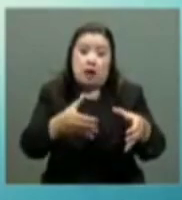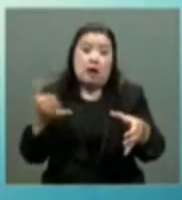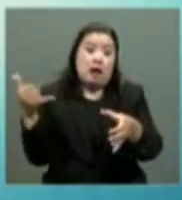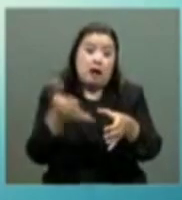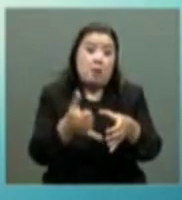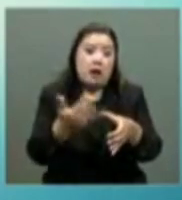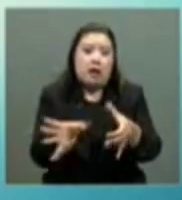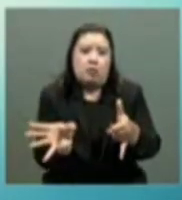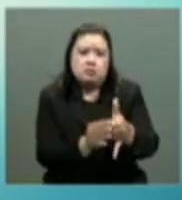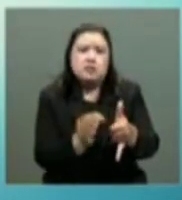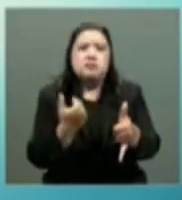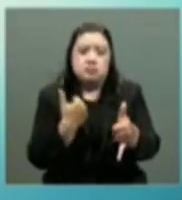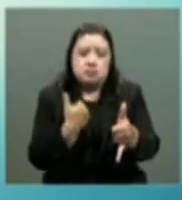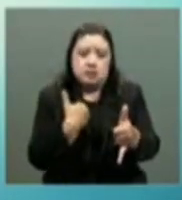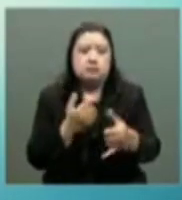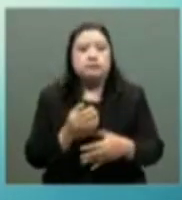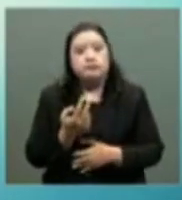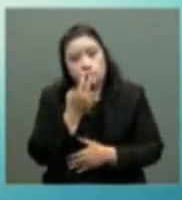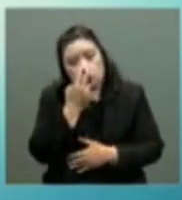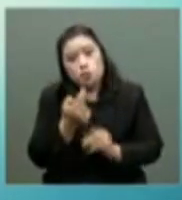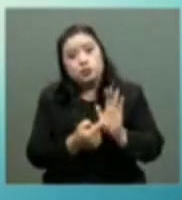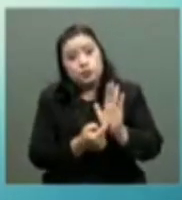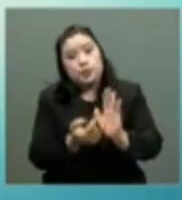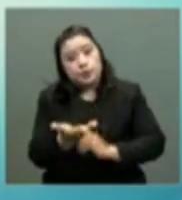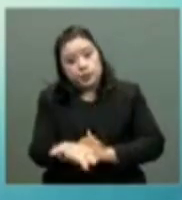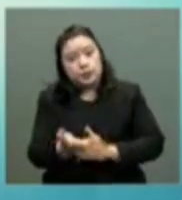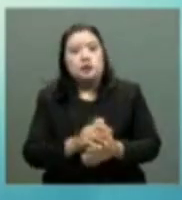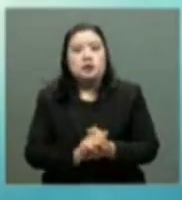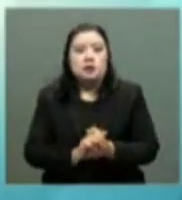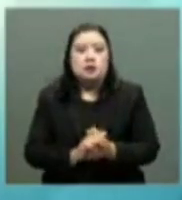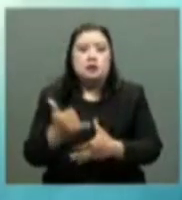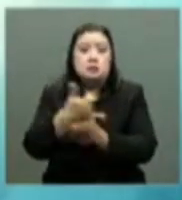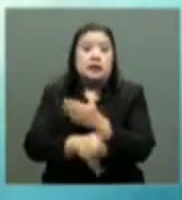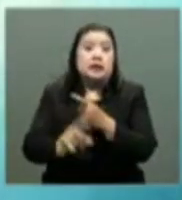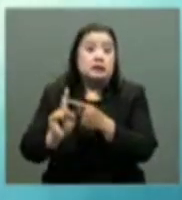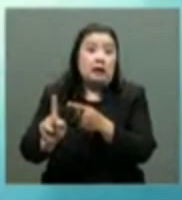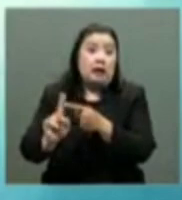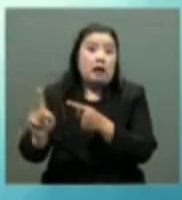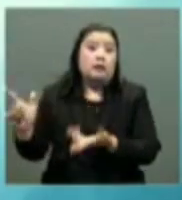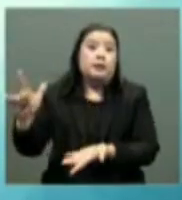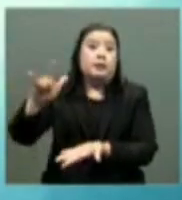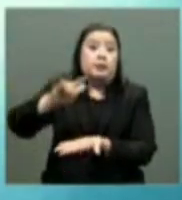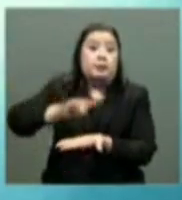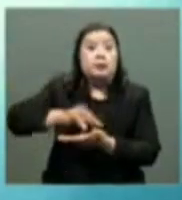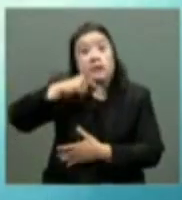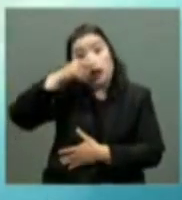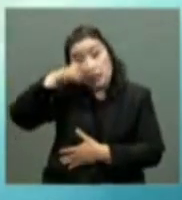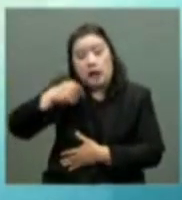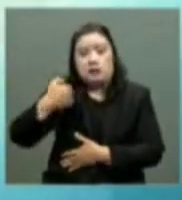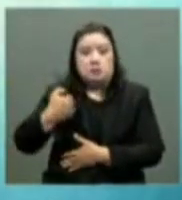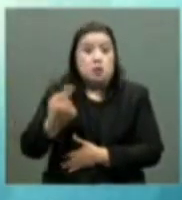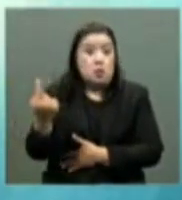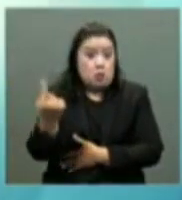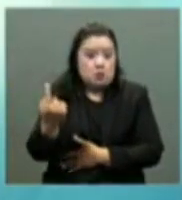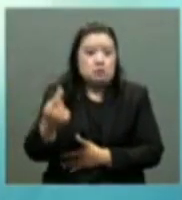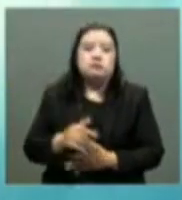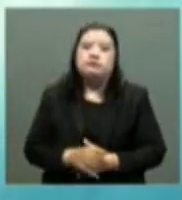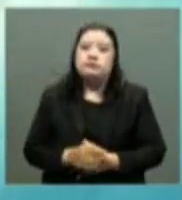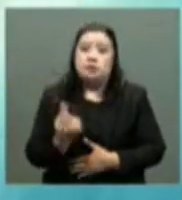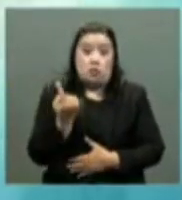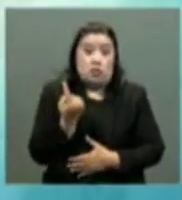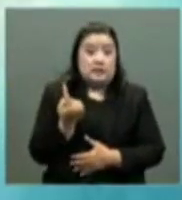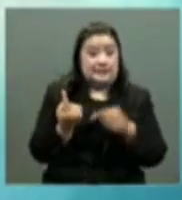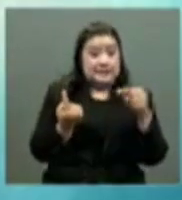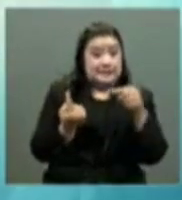อย่างที่รายงานกันนะฮะแม้กระทั่งเดินทางมาจากต่างประเทศอย่างกรณีนี้1รายนะครับในกลุ่มใหญ่ตรงนี้ก็